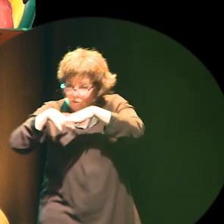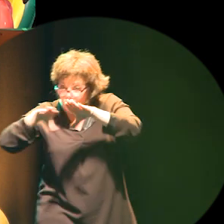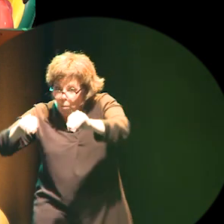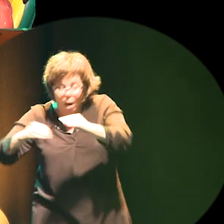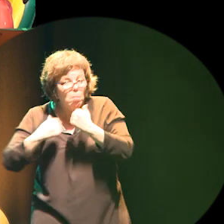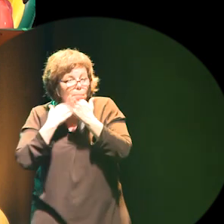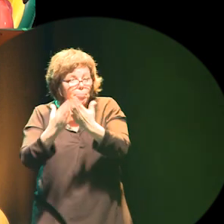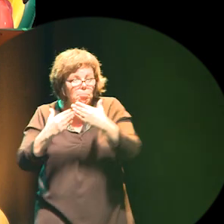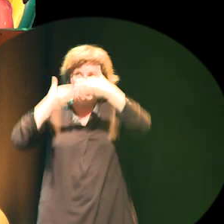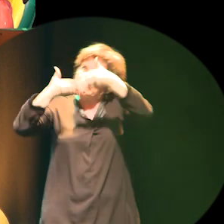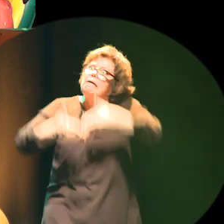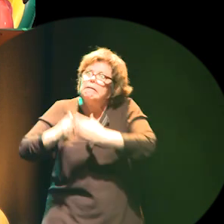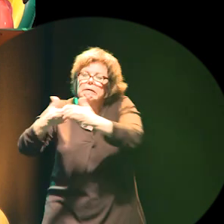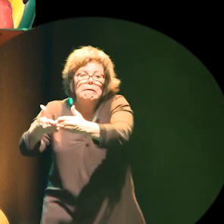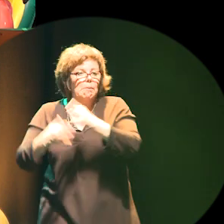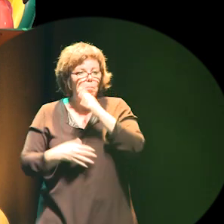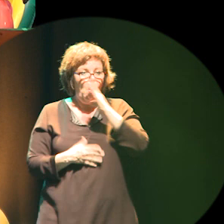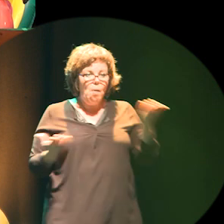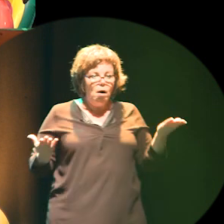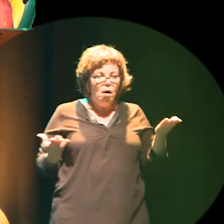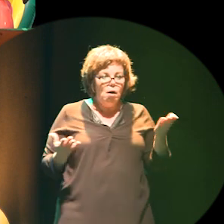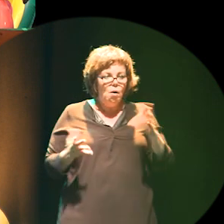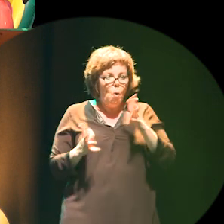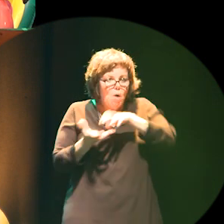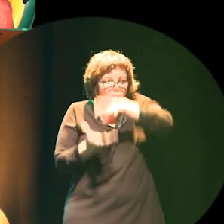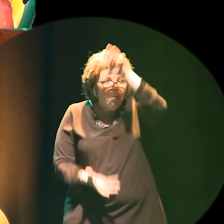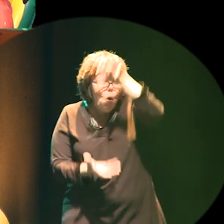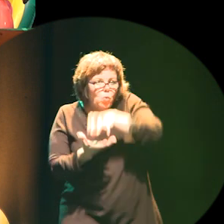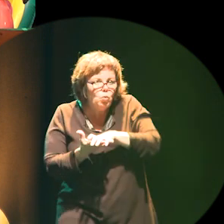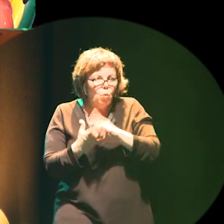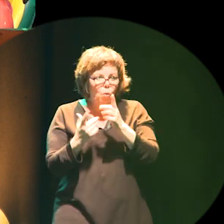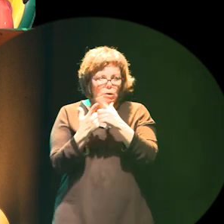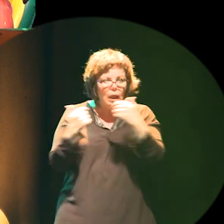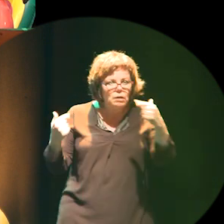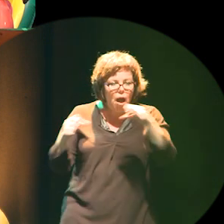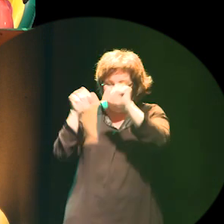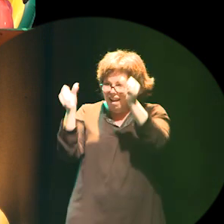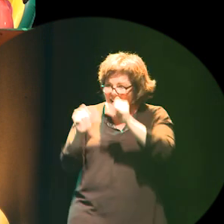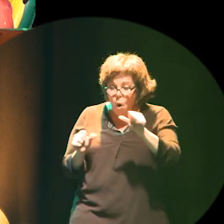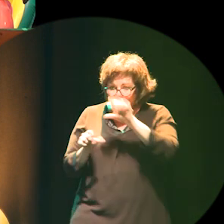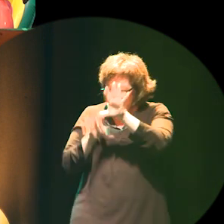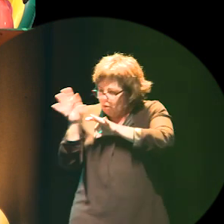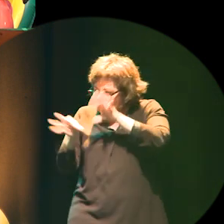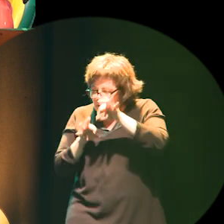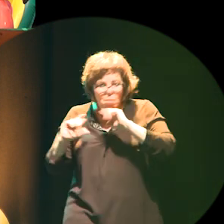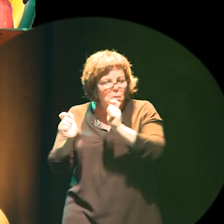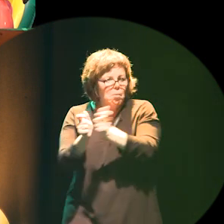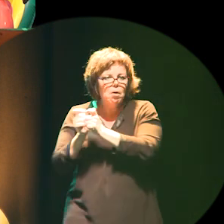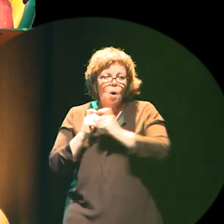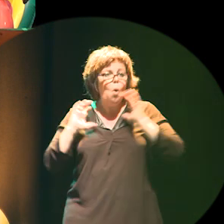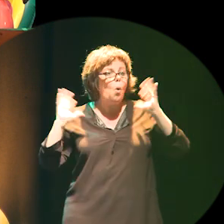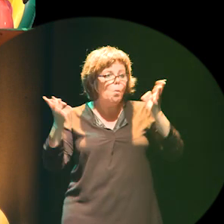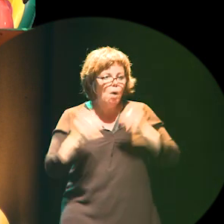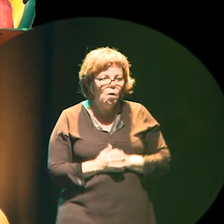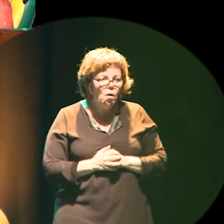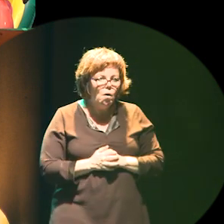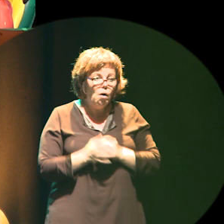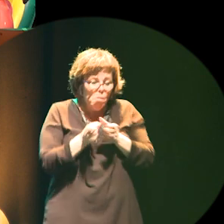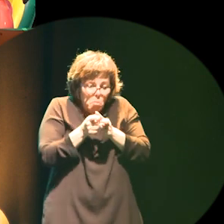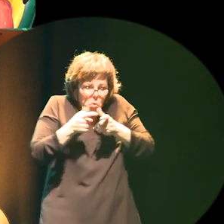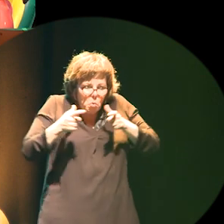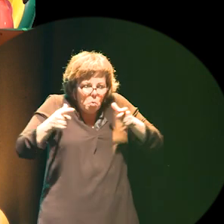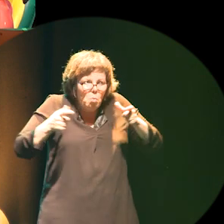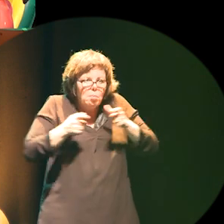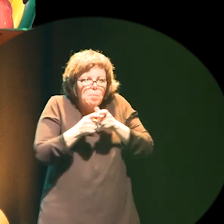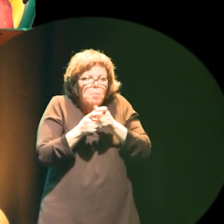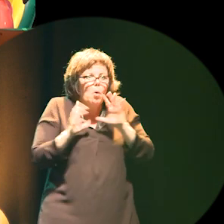quantifier les tailles, les abondances, la diversité? Mesurer le taux de croissance, ça veut dire un prélèvement